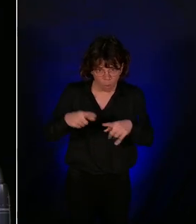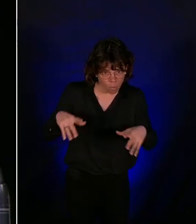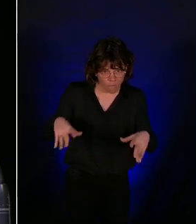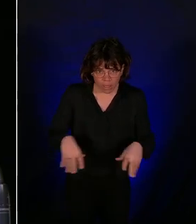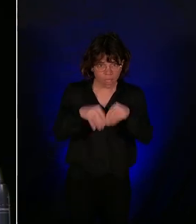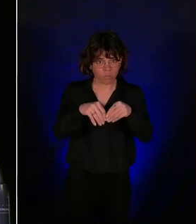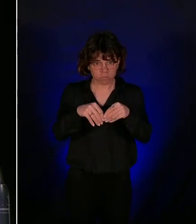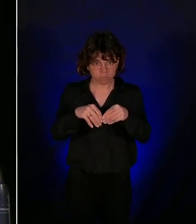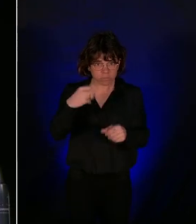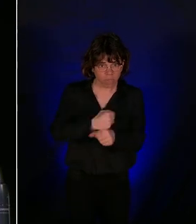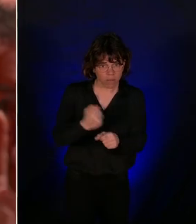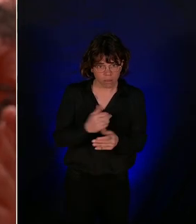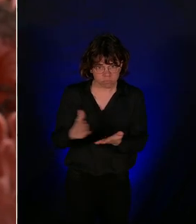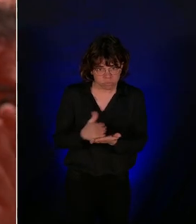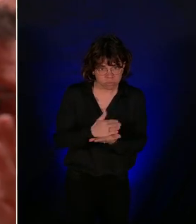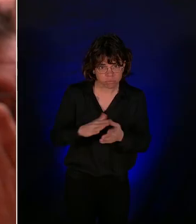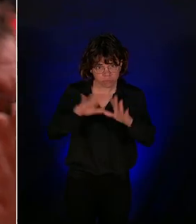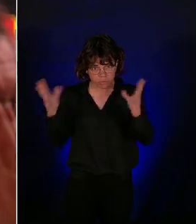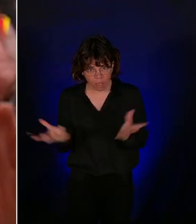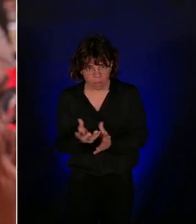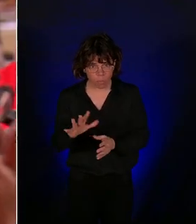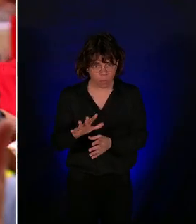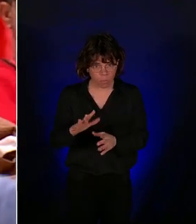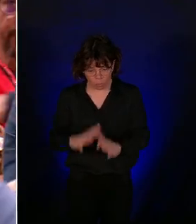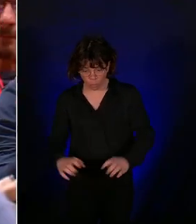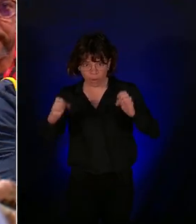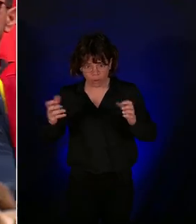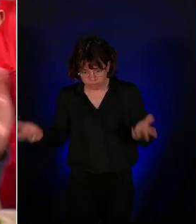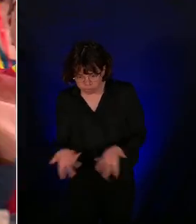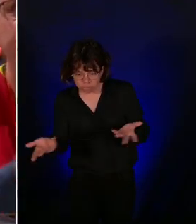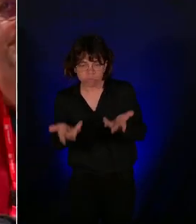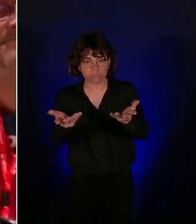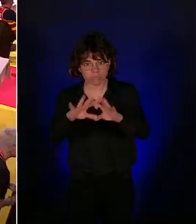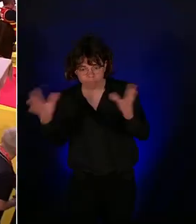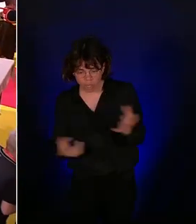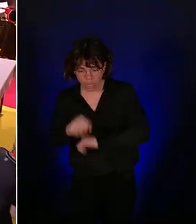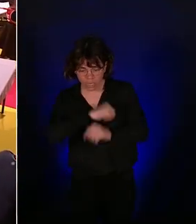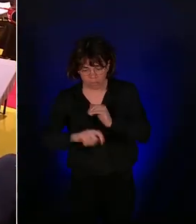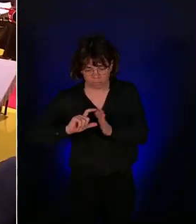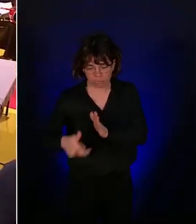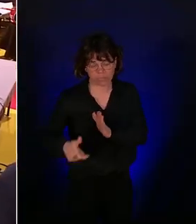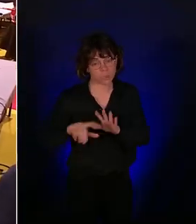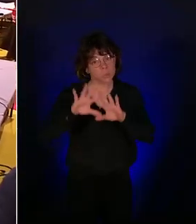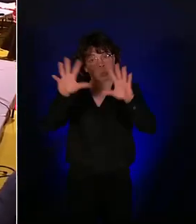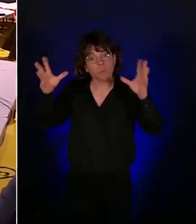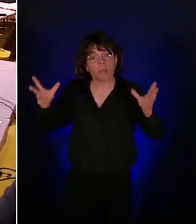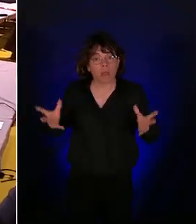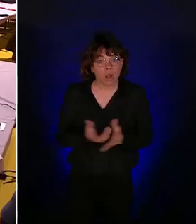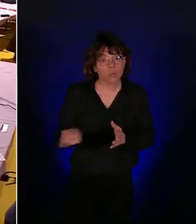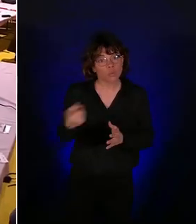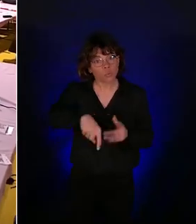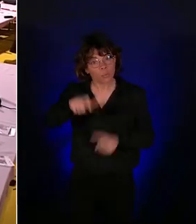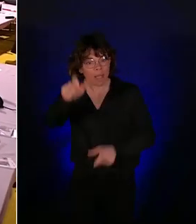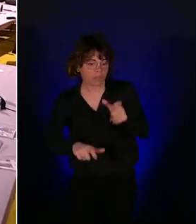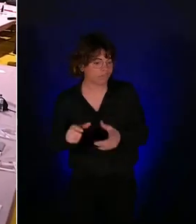préparation et la bonne tenue de ce congrès, et d'une manière globale, à tous ceux qui ont contribué à la